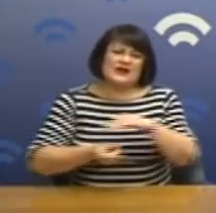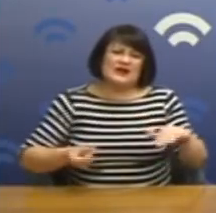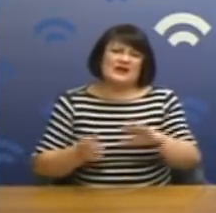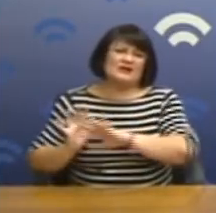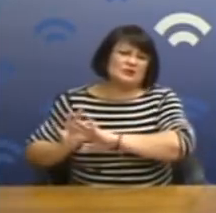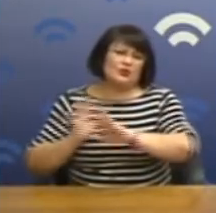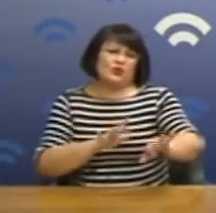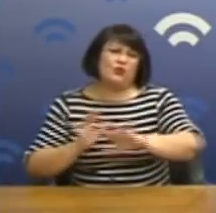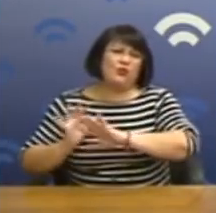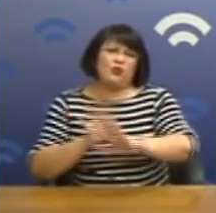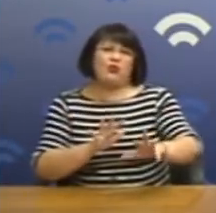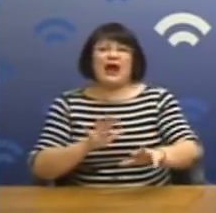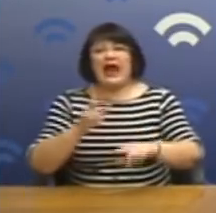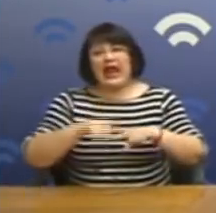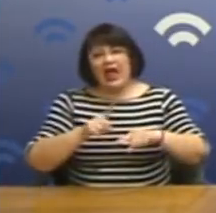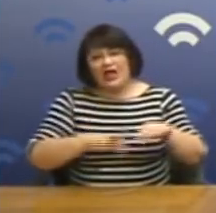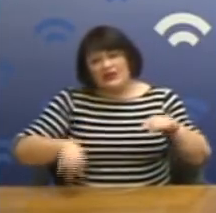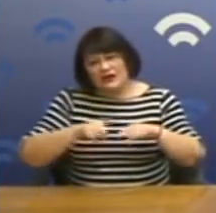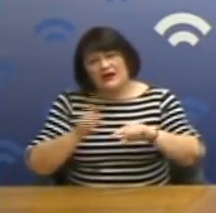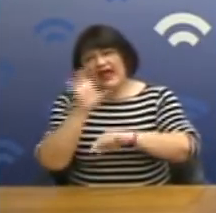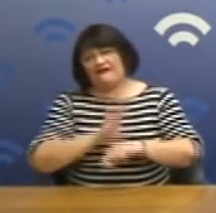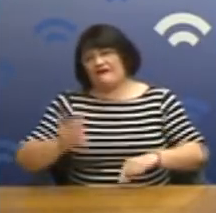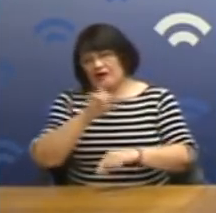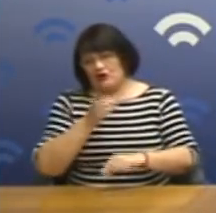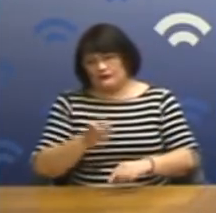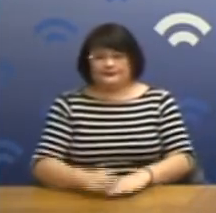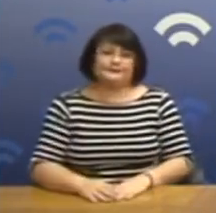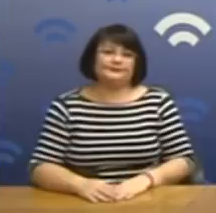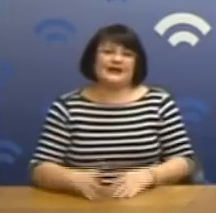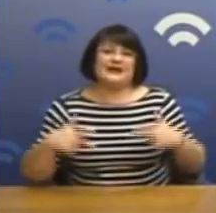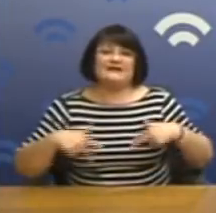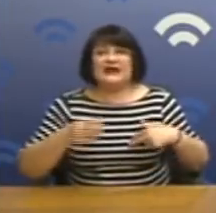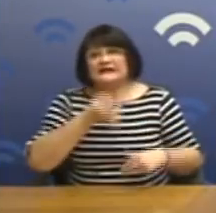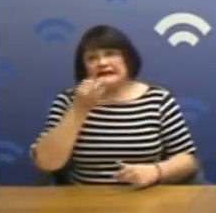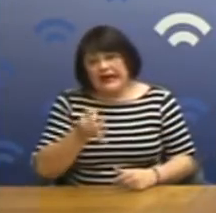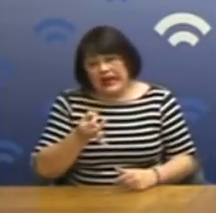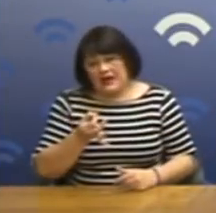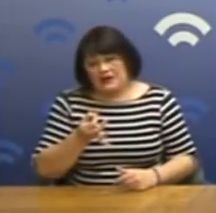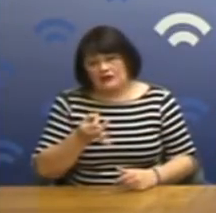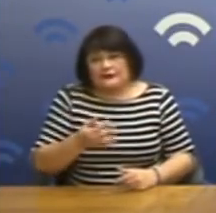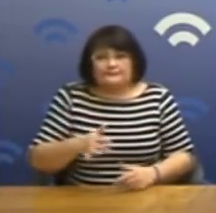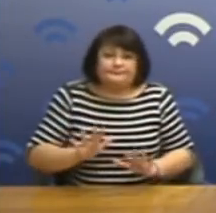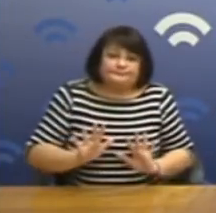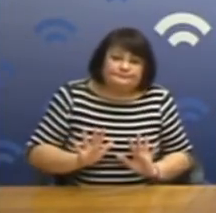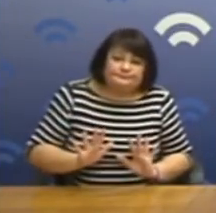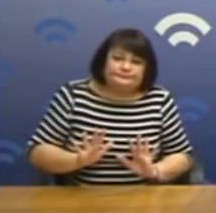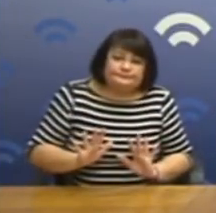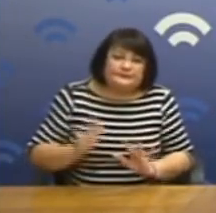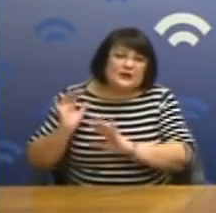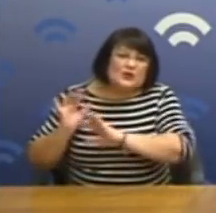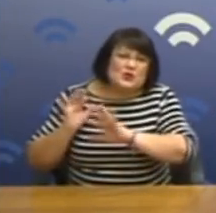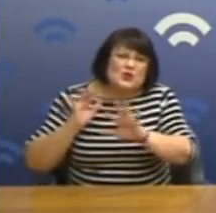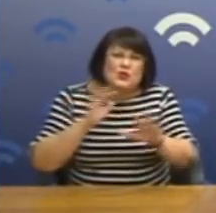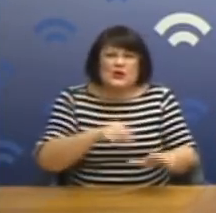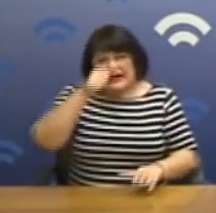Ευρωπαϊκή Ένωση. Η απάντηση της κυβέρνησης σε αυτό το ενδεχόμενο, όπως και στην αύξηση των αφίξεων τους